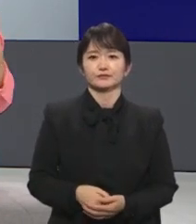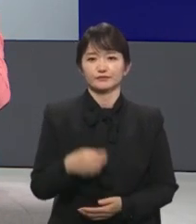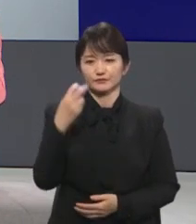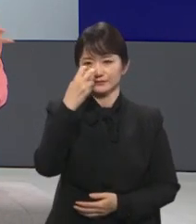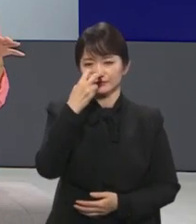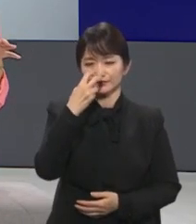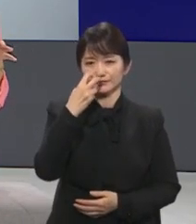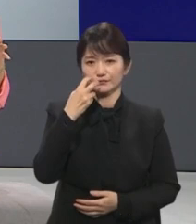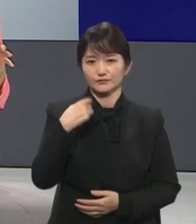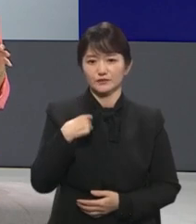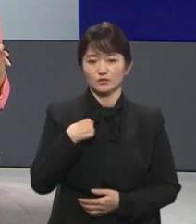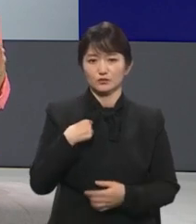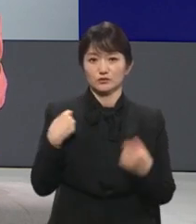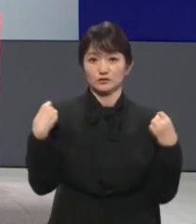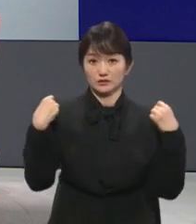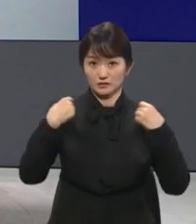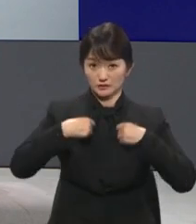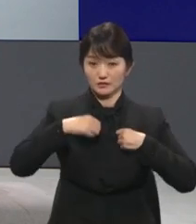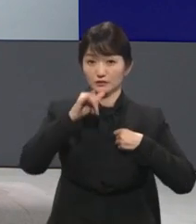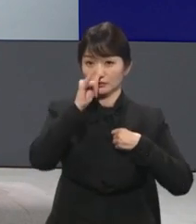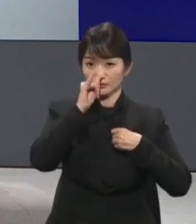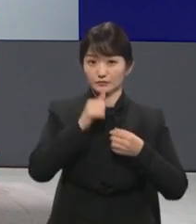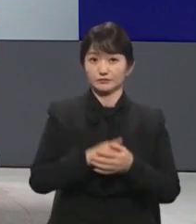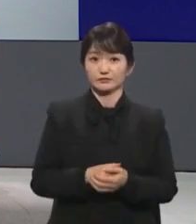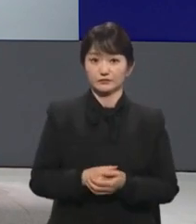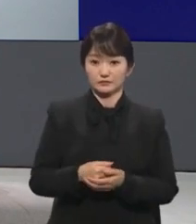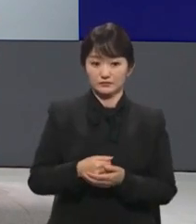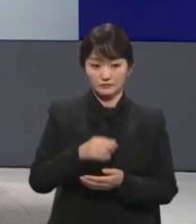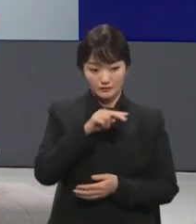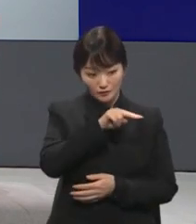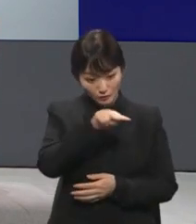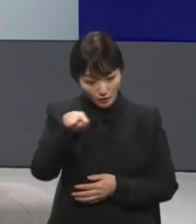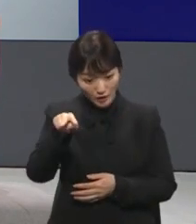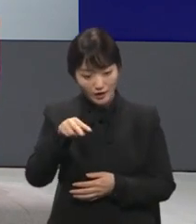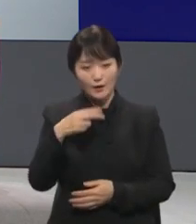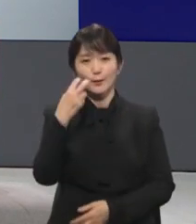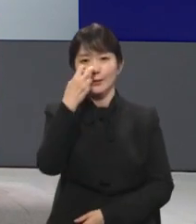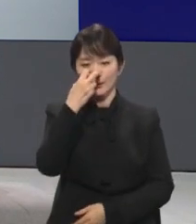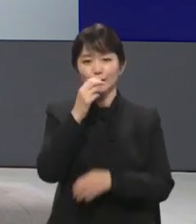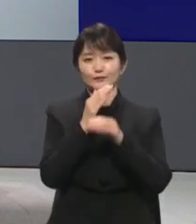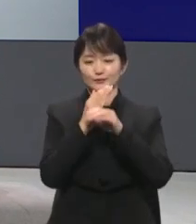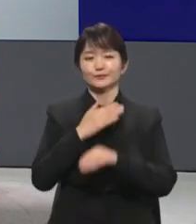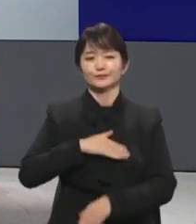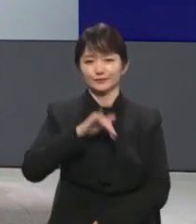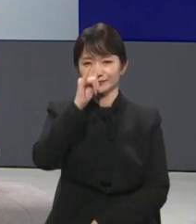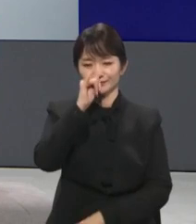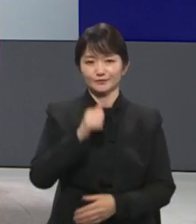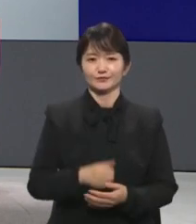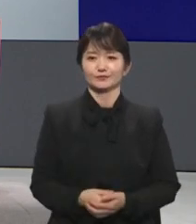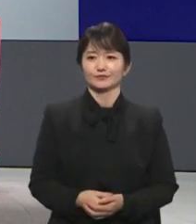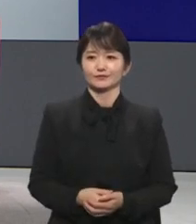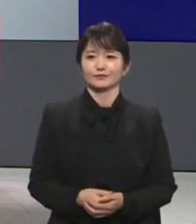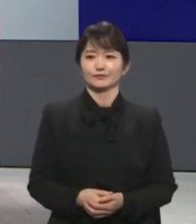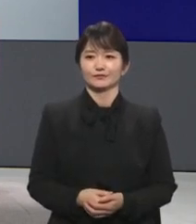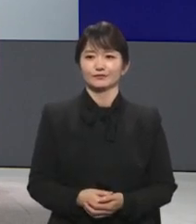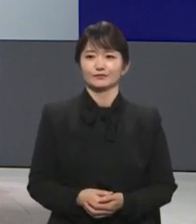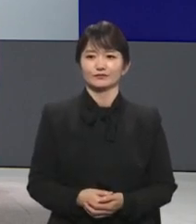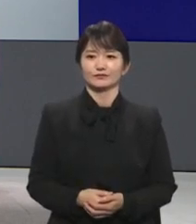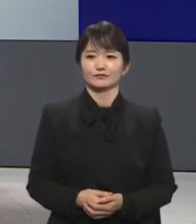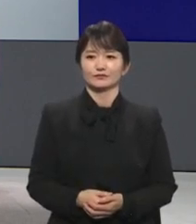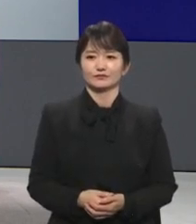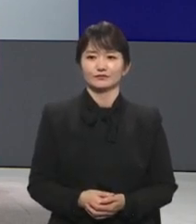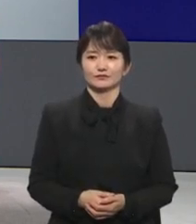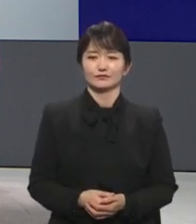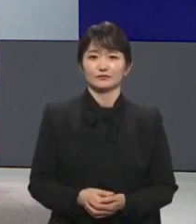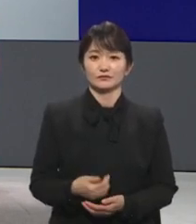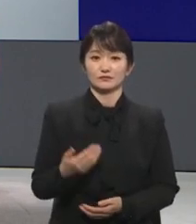연두색 옷을 입고 있으니까 딱 봐도 아 순차 활동 중이구나 또 알 수 있고 그게요네 그 아까 보면